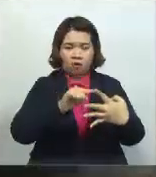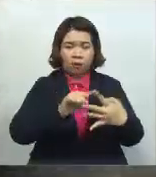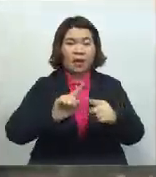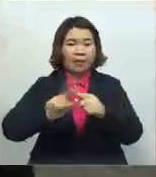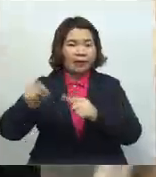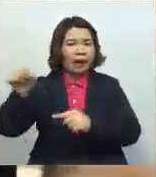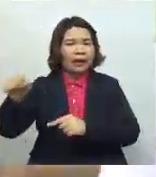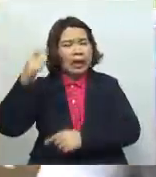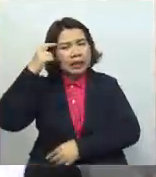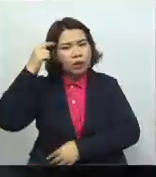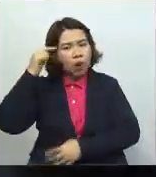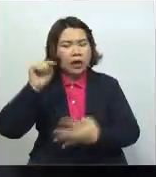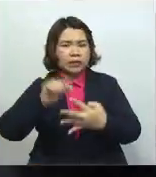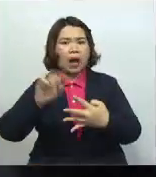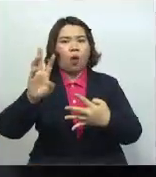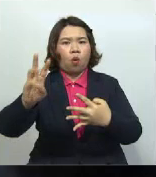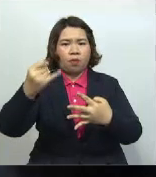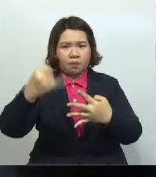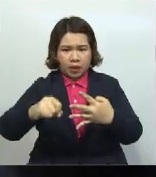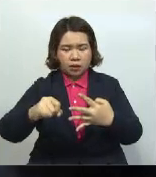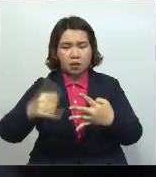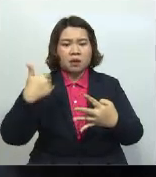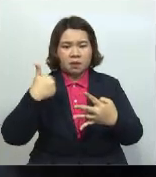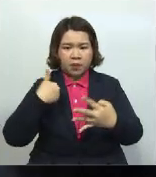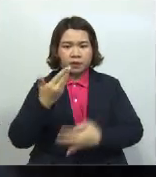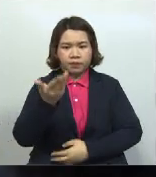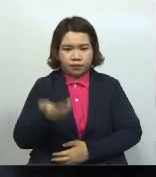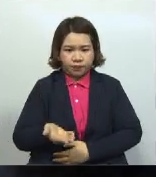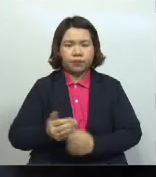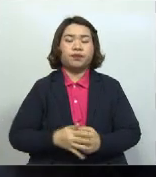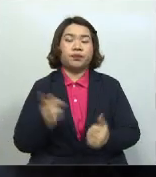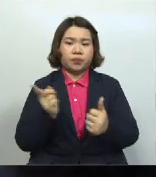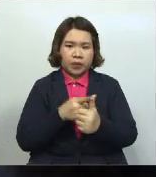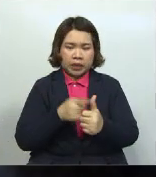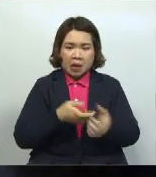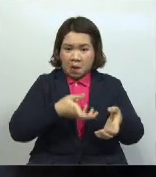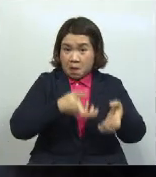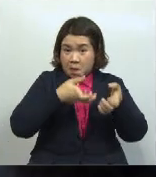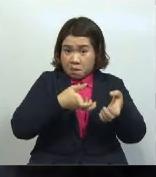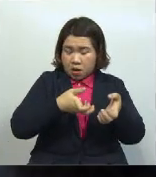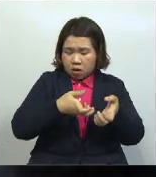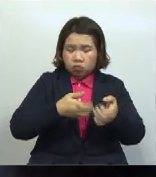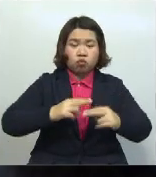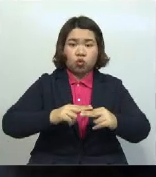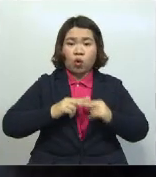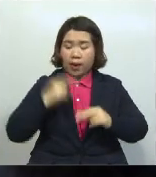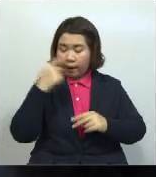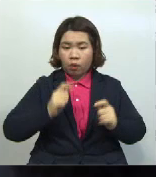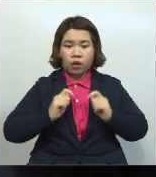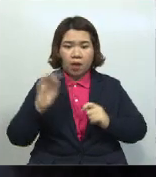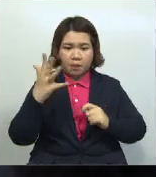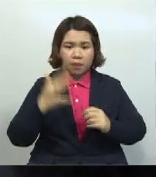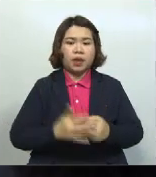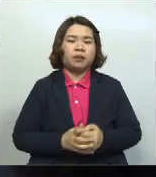อัยการเห็นว่าควรสั่งฟ้อง6ข้อหาประกอบด้วยร่วมกันพาอาวุธปืนไปในเมืองโดยไม่ได้รับอนุญาต